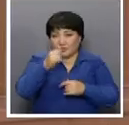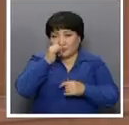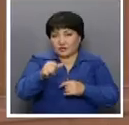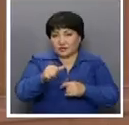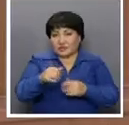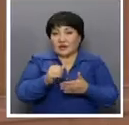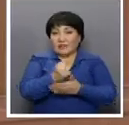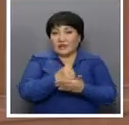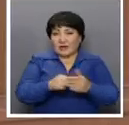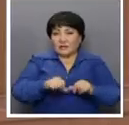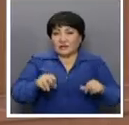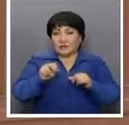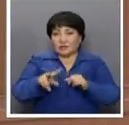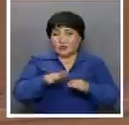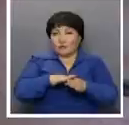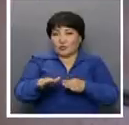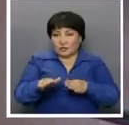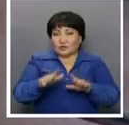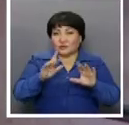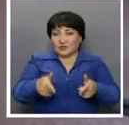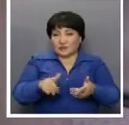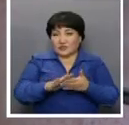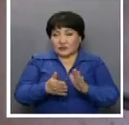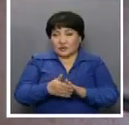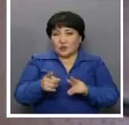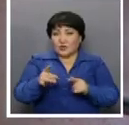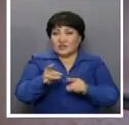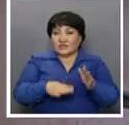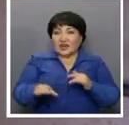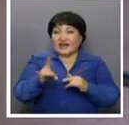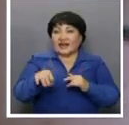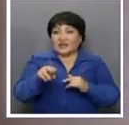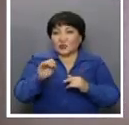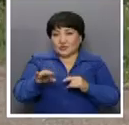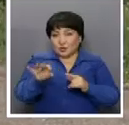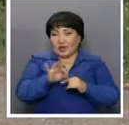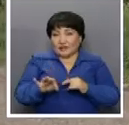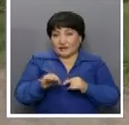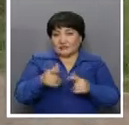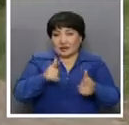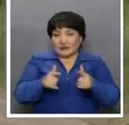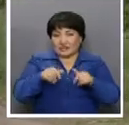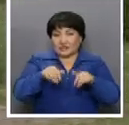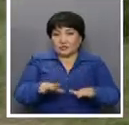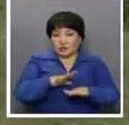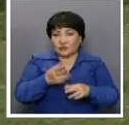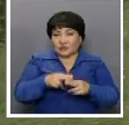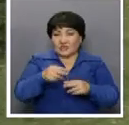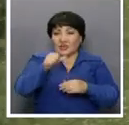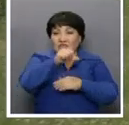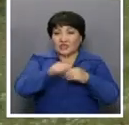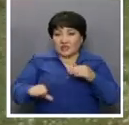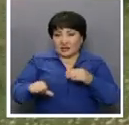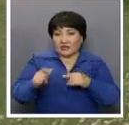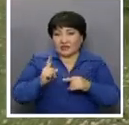мүшелері толықтай келіскенімен ол жердің радиусына қатысты нақты шешімге келмеген. Соған қарамастан шекаралық аймақтан жер берілмейді